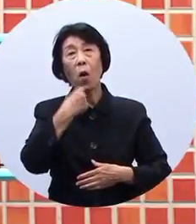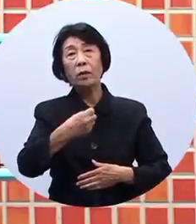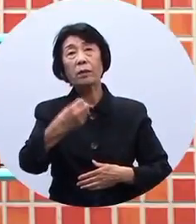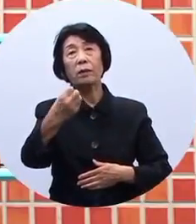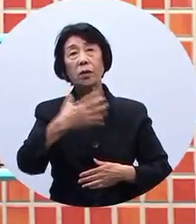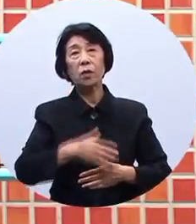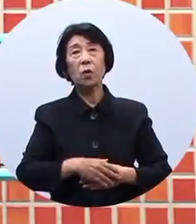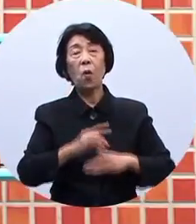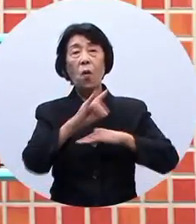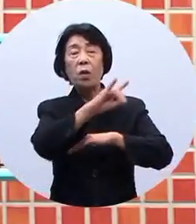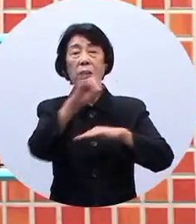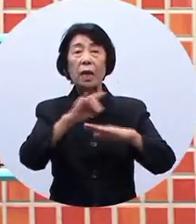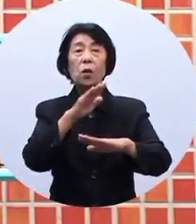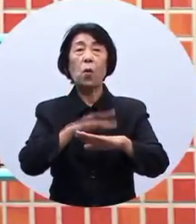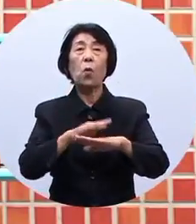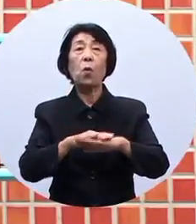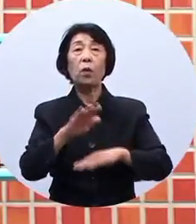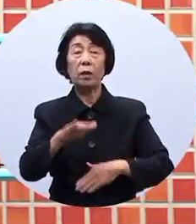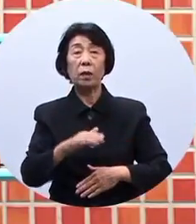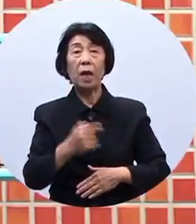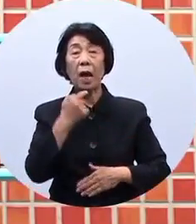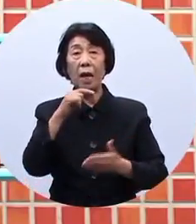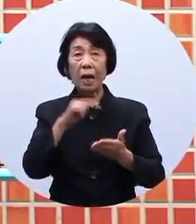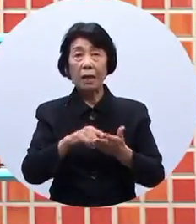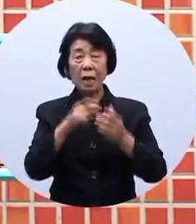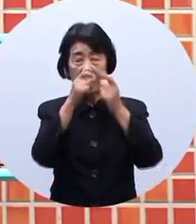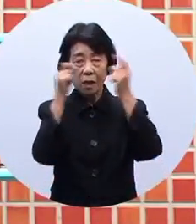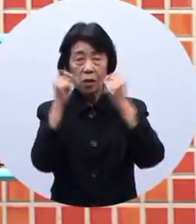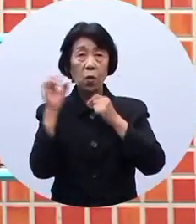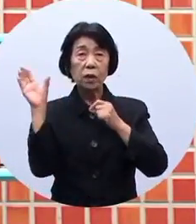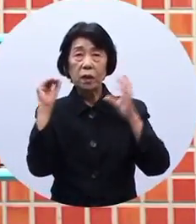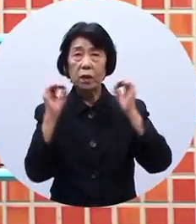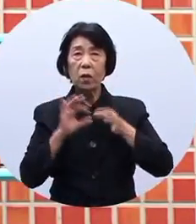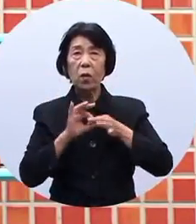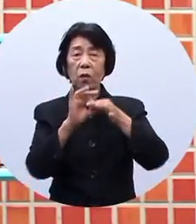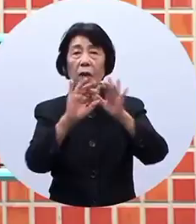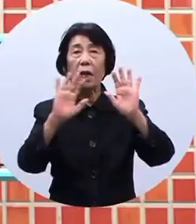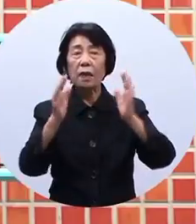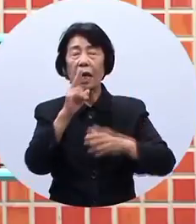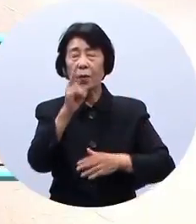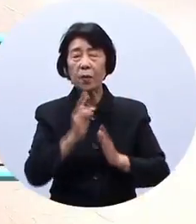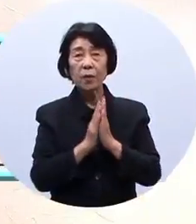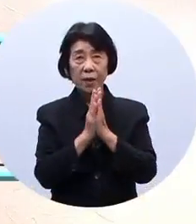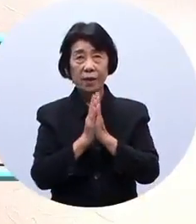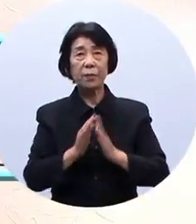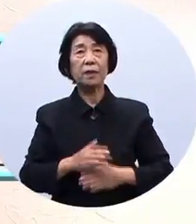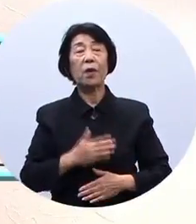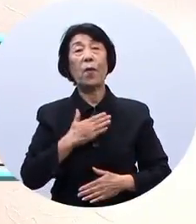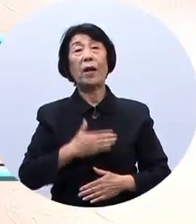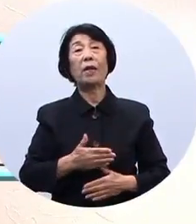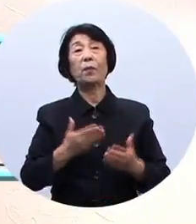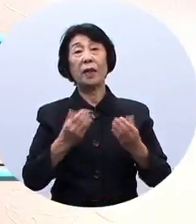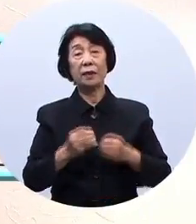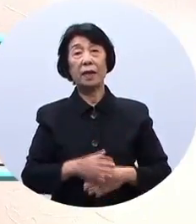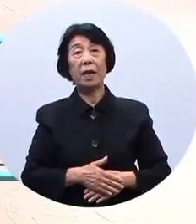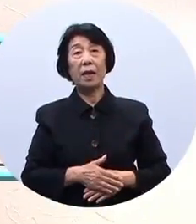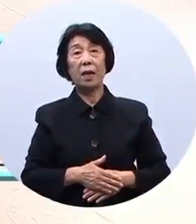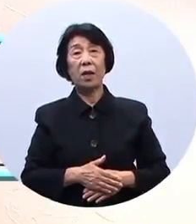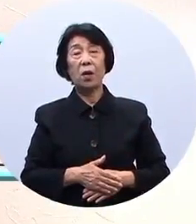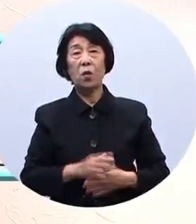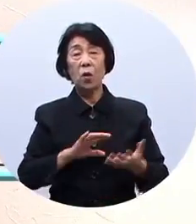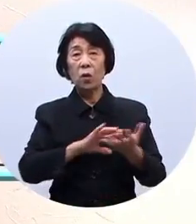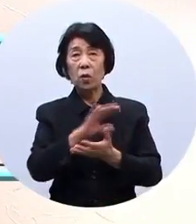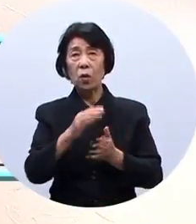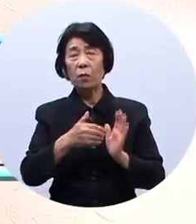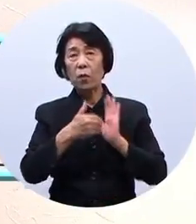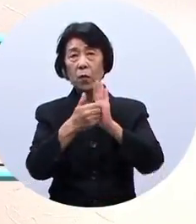のは詐欺の手口です。安易に個人情報を伝えないようにしてください。 わかりました。ではこのようなトラブ